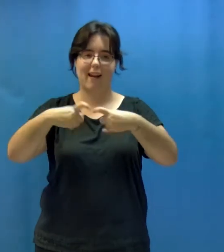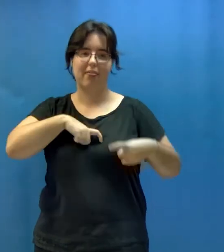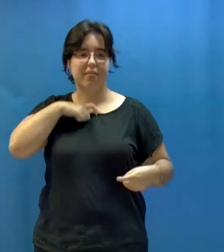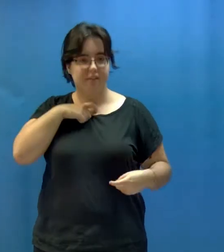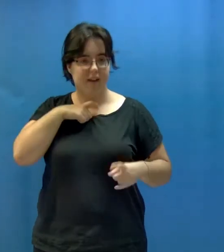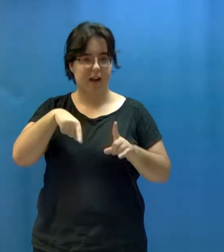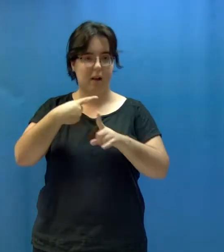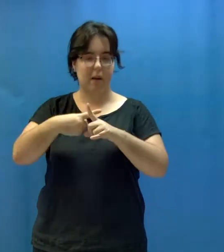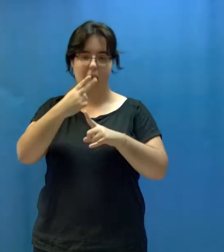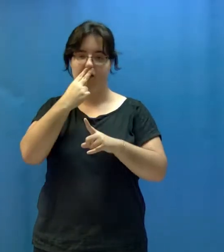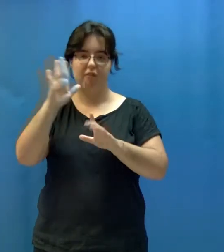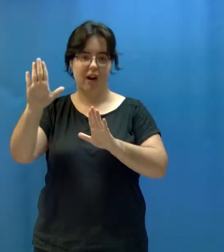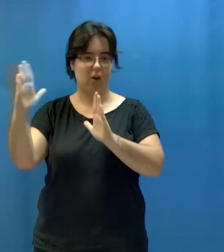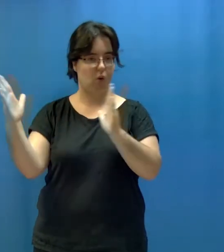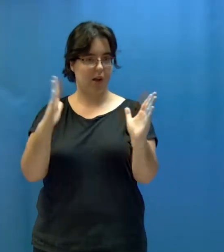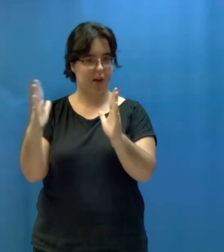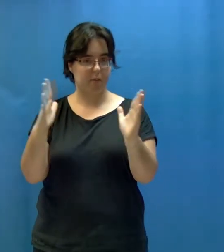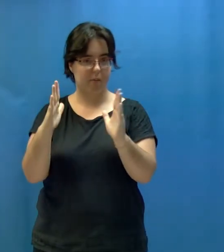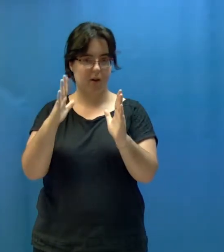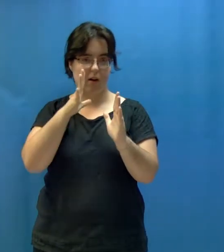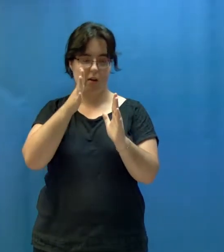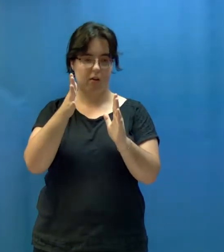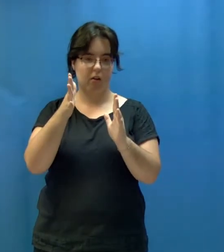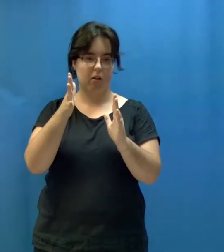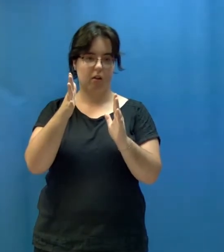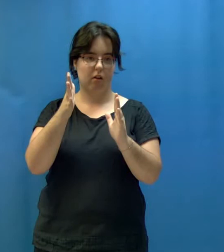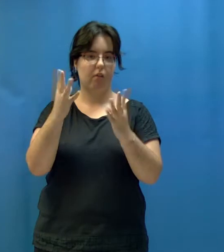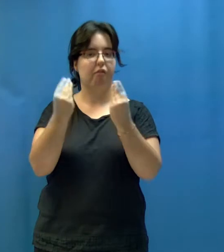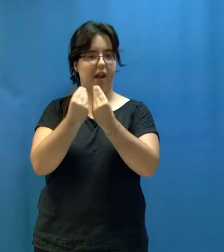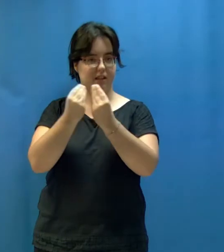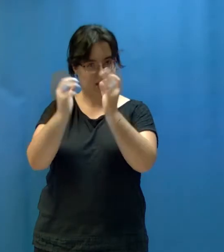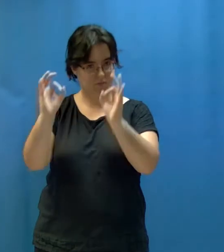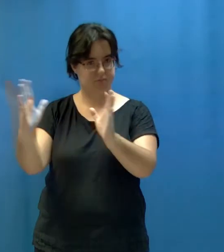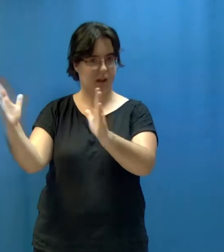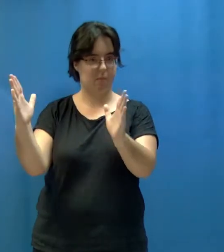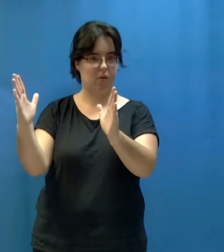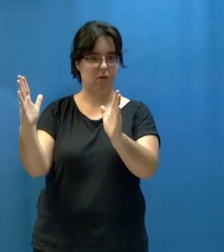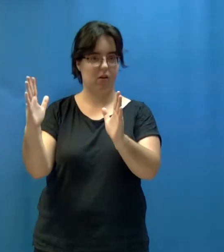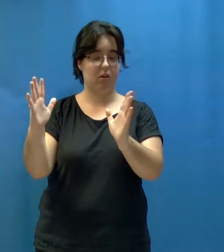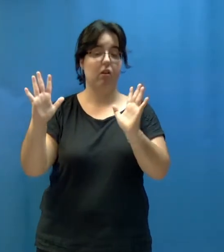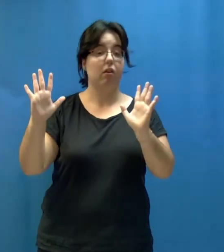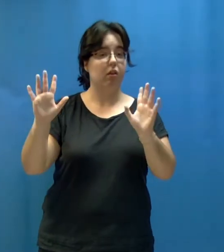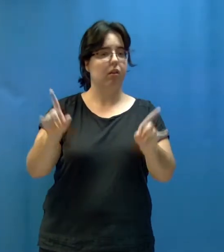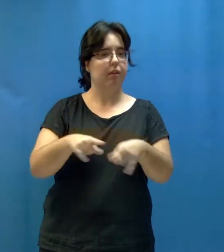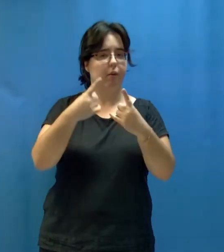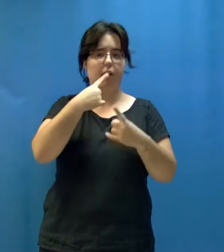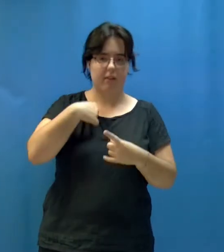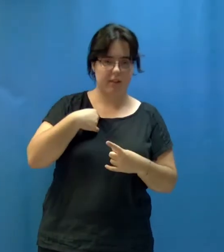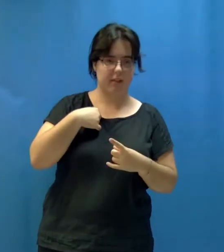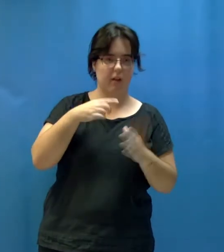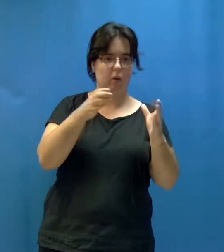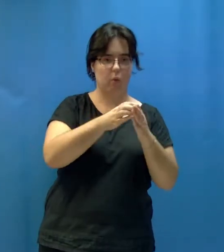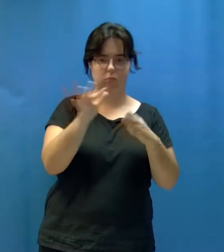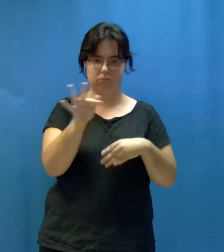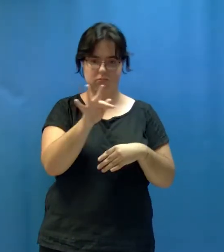pur de concentració per l'exaltació del franquisme en dates concretes. I així i tot ens diuen partidistes. Per voler